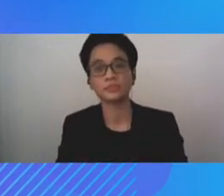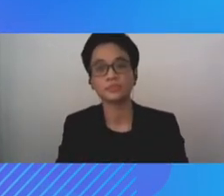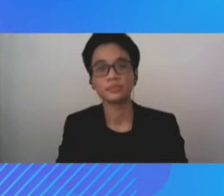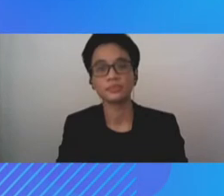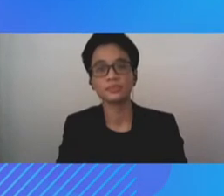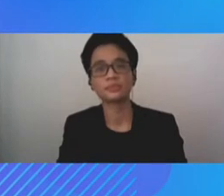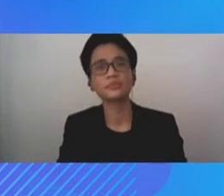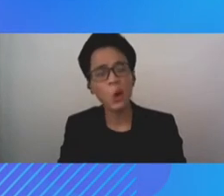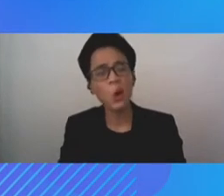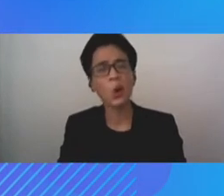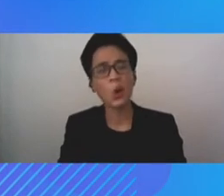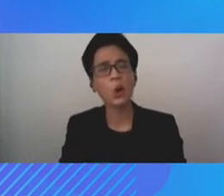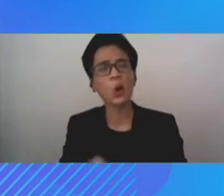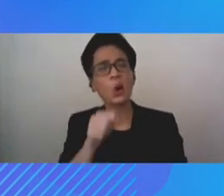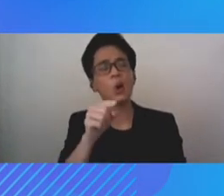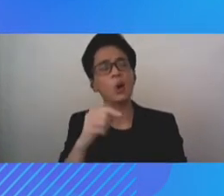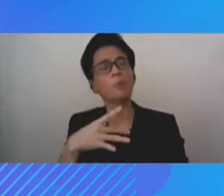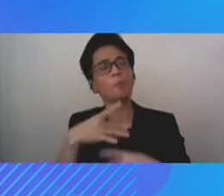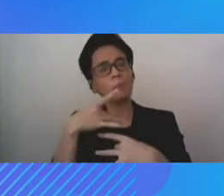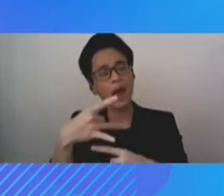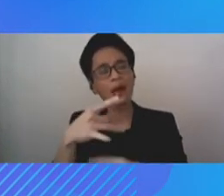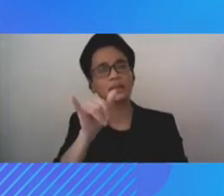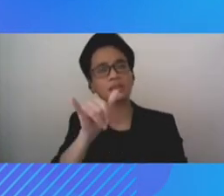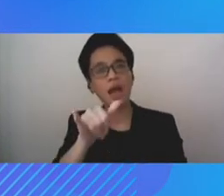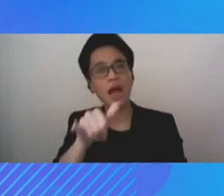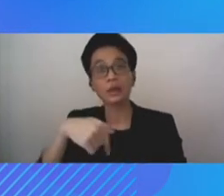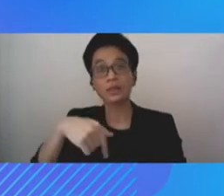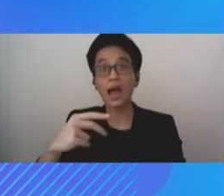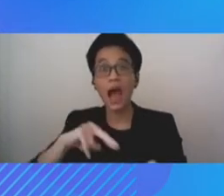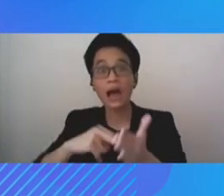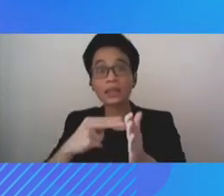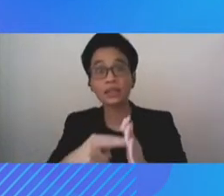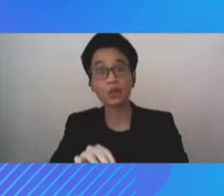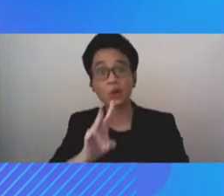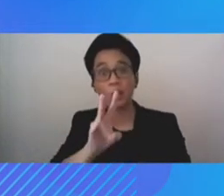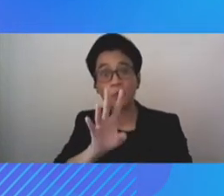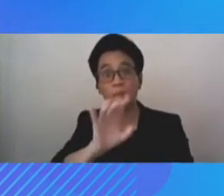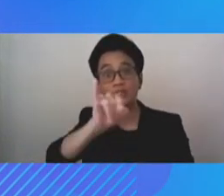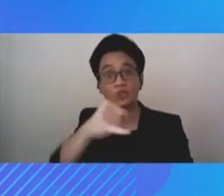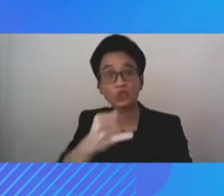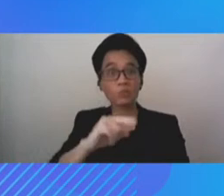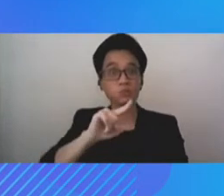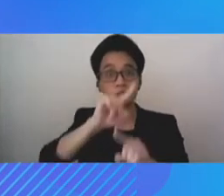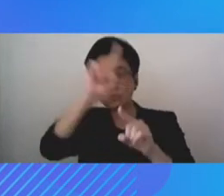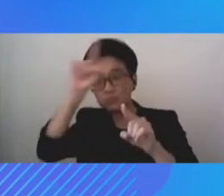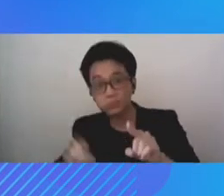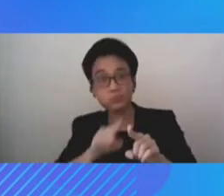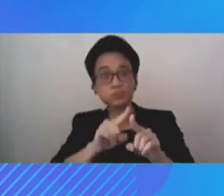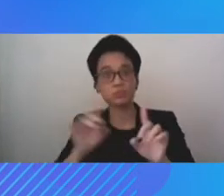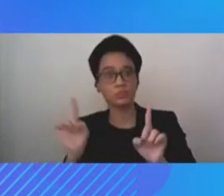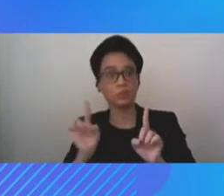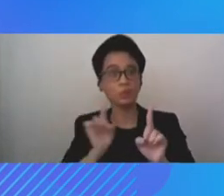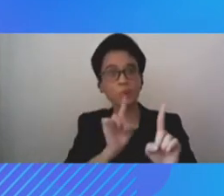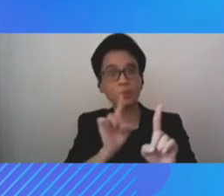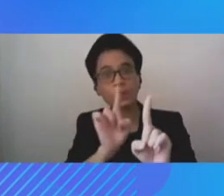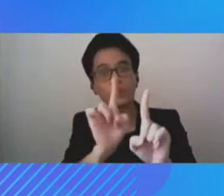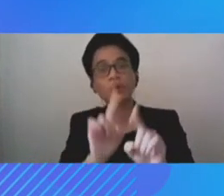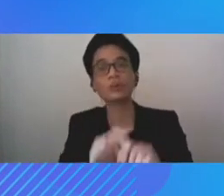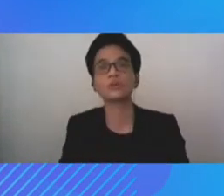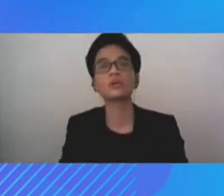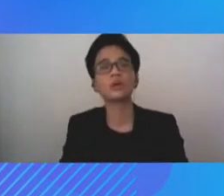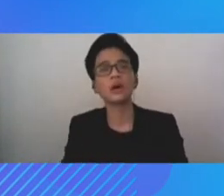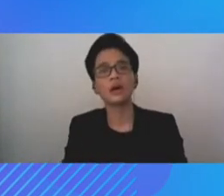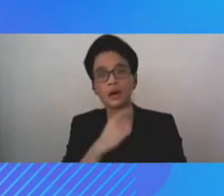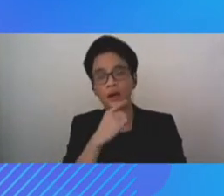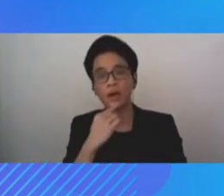akhirnya mendampingi hari per hari gitu kan. Ini yang kadang hampir 24 jam. Kan kayak orang taunya oh mungkin dia punya anak disabilitas, tapi dia